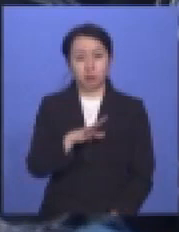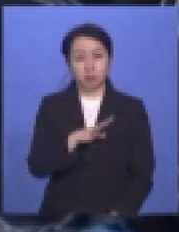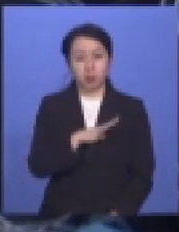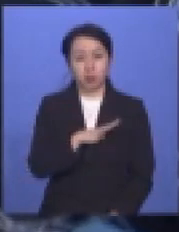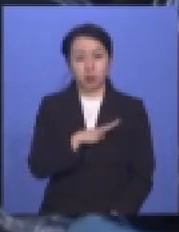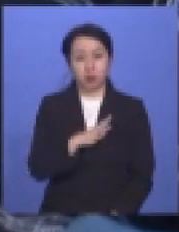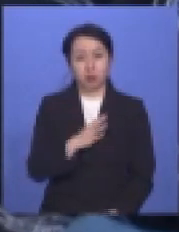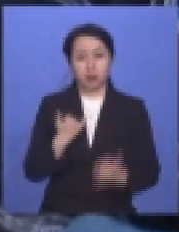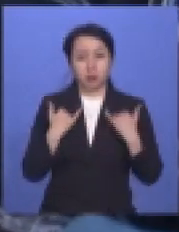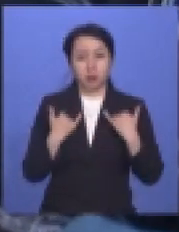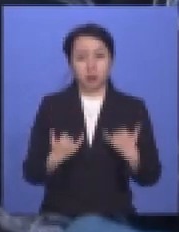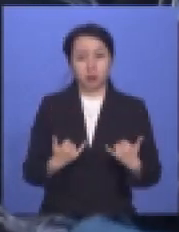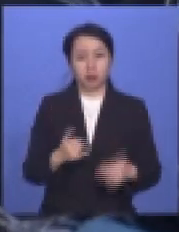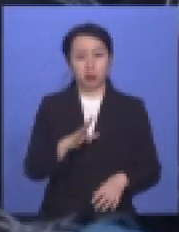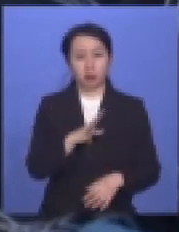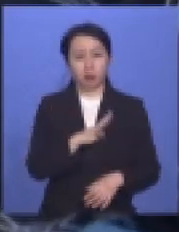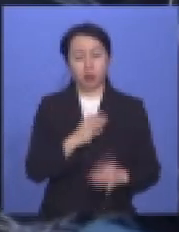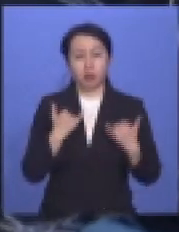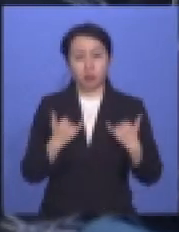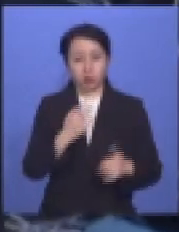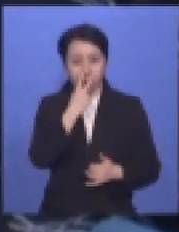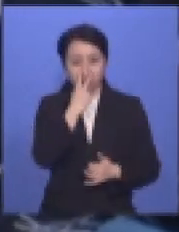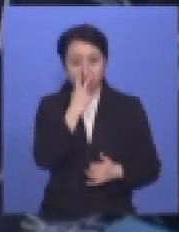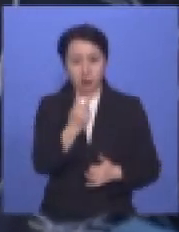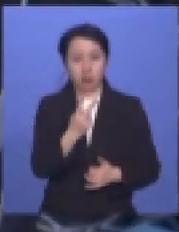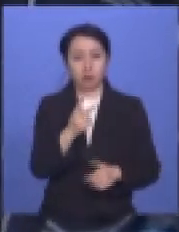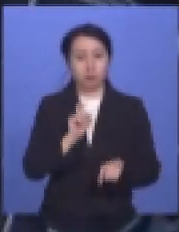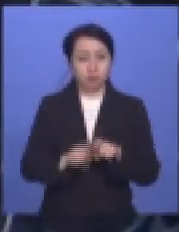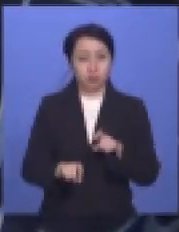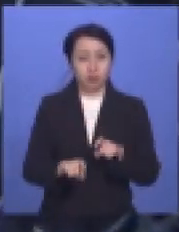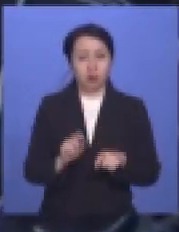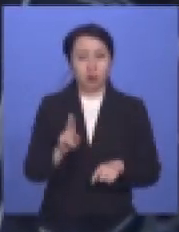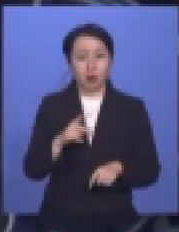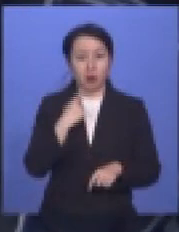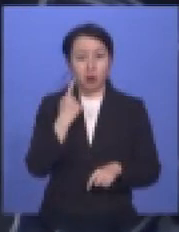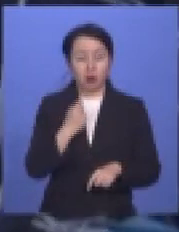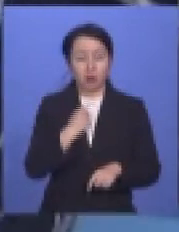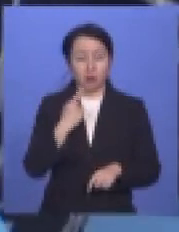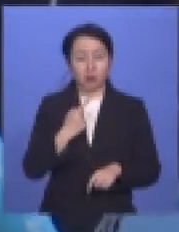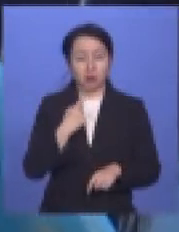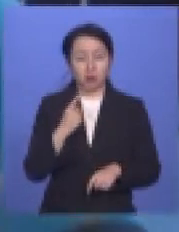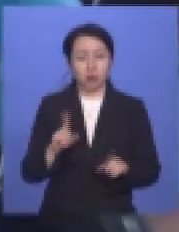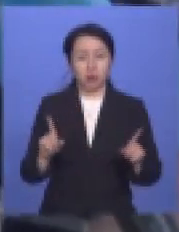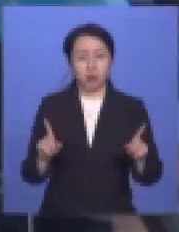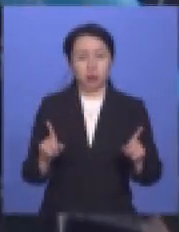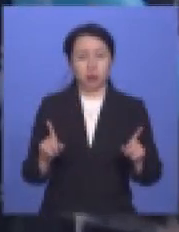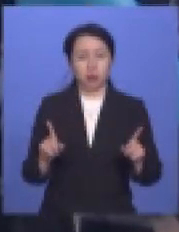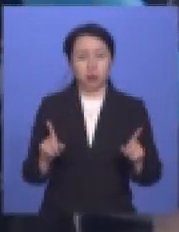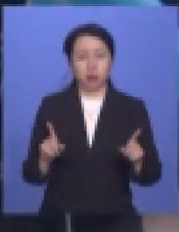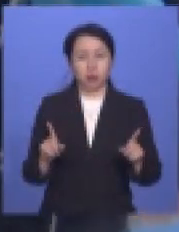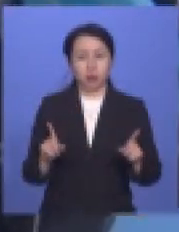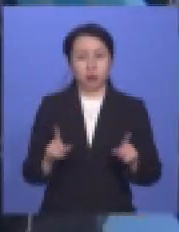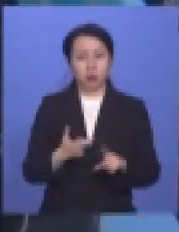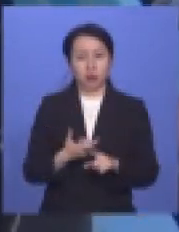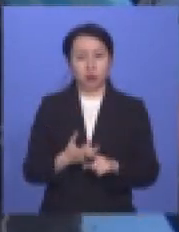Были? Да, были сегодня. Ага. Сегодня смотрели. Ну и, как говорится, это сказали, что это, да, сказали, что... Это